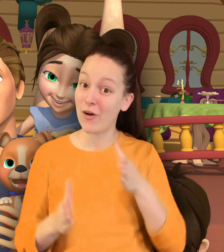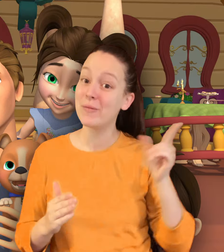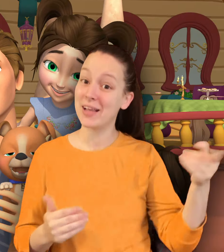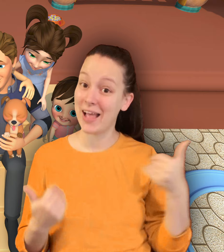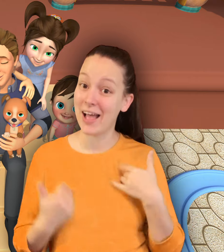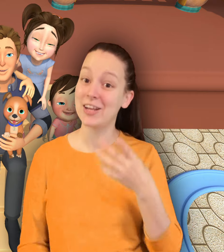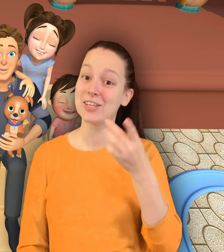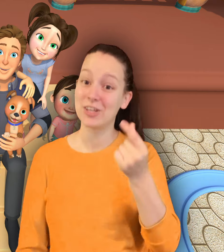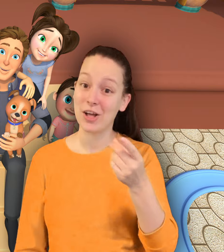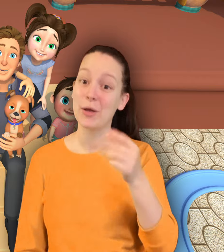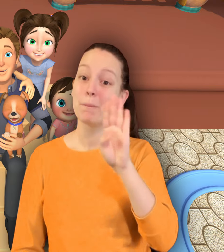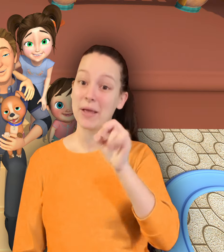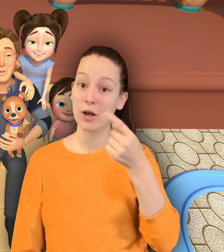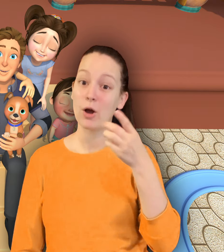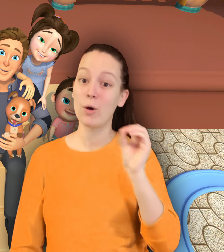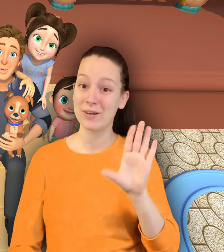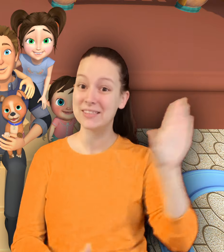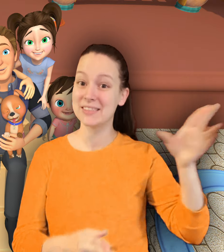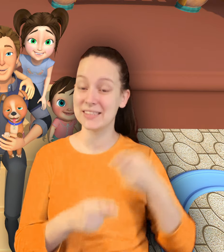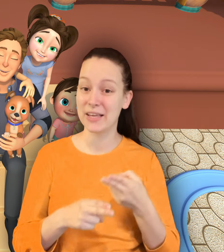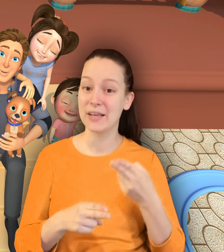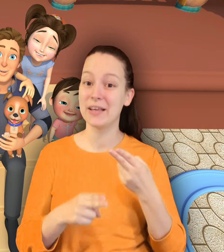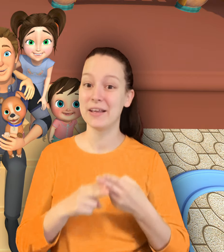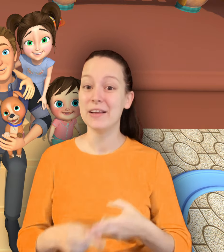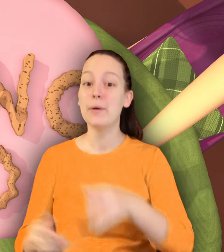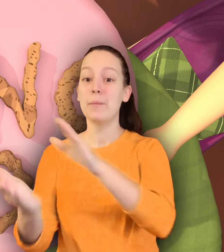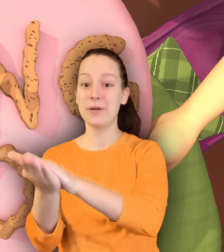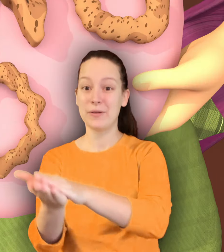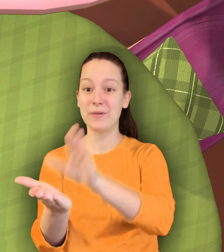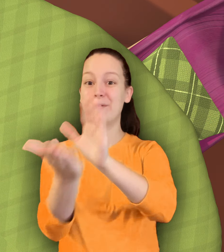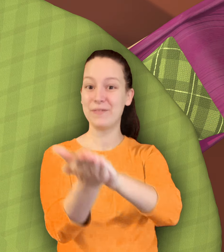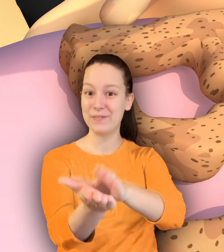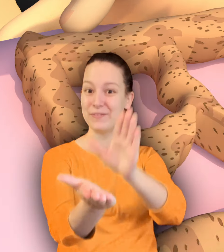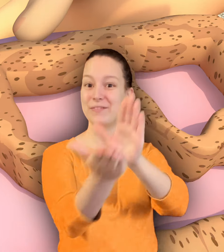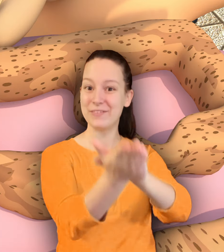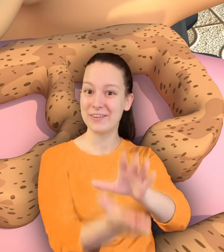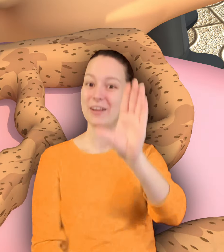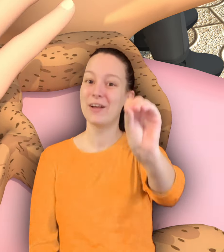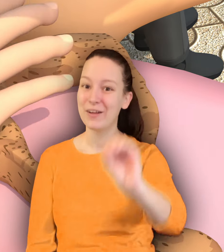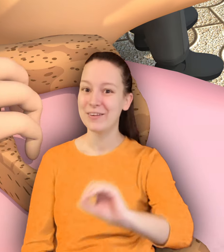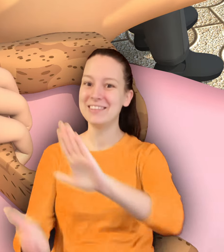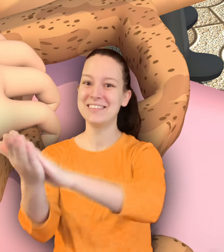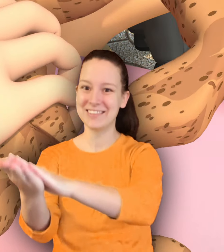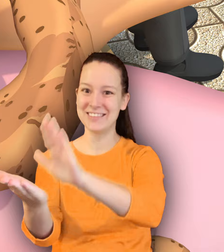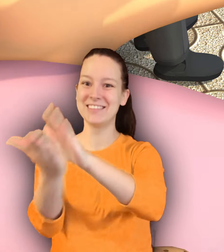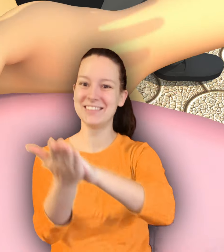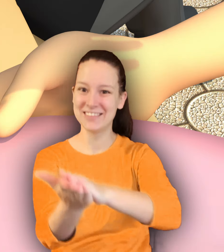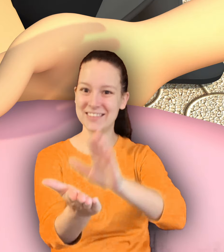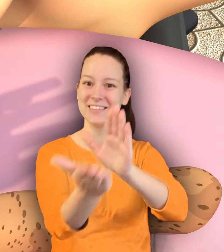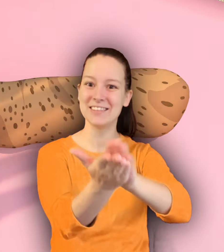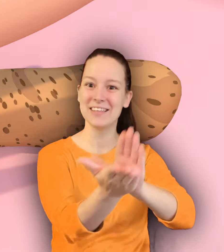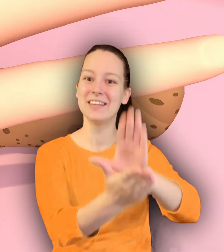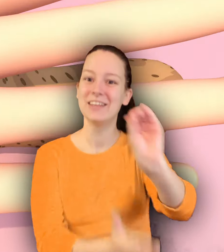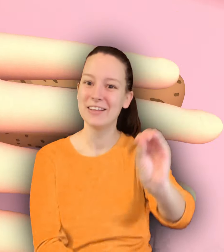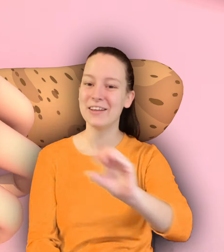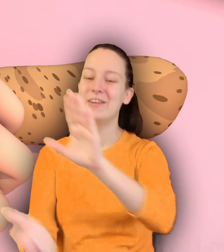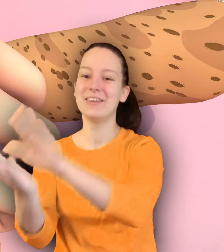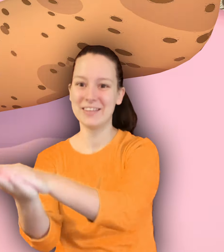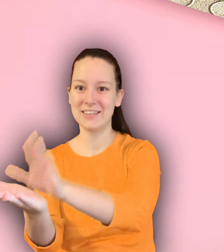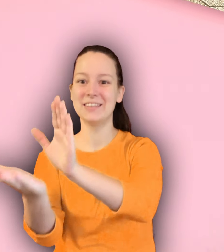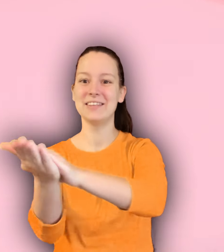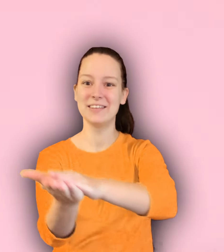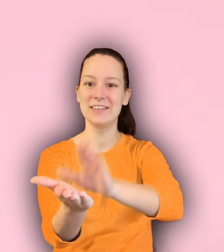ノフのわんこの名前はビンゴお